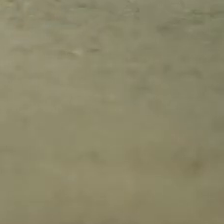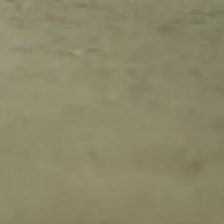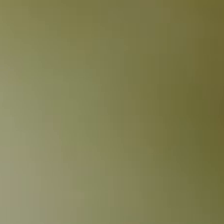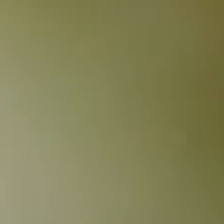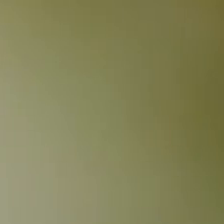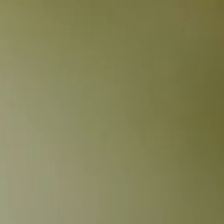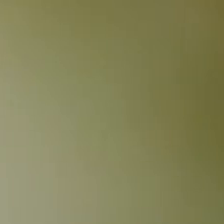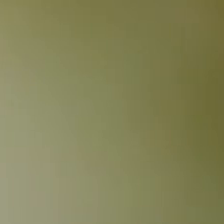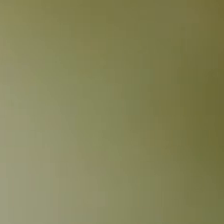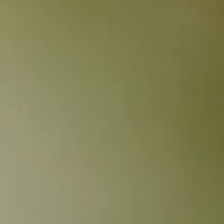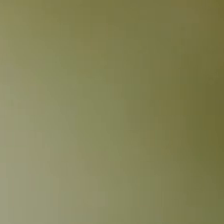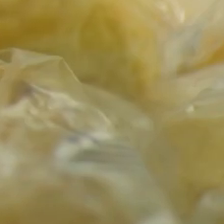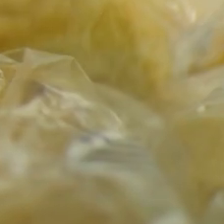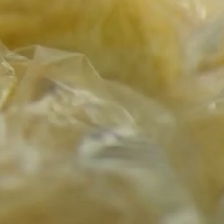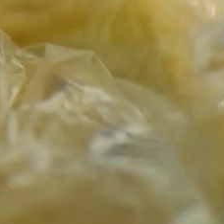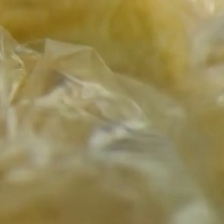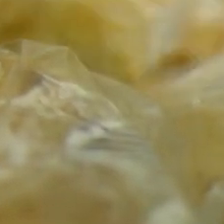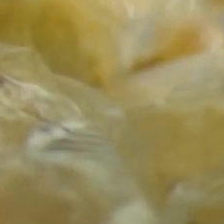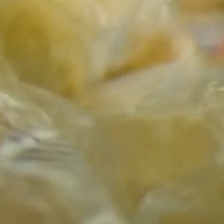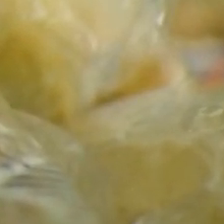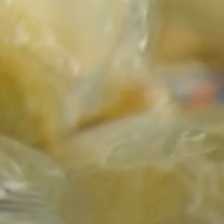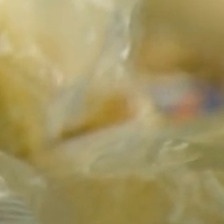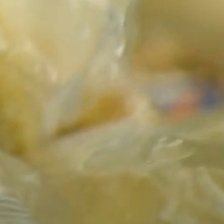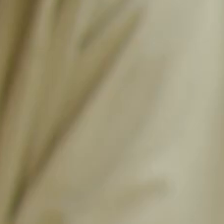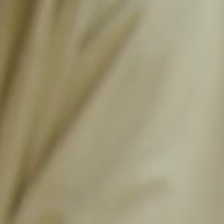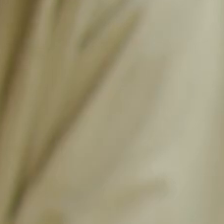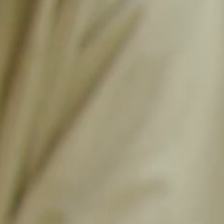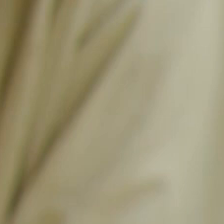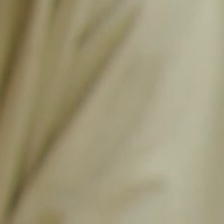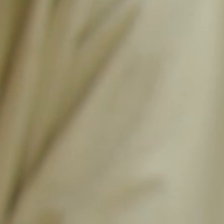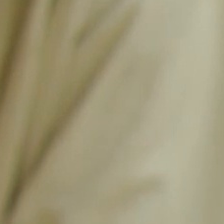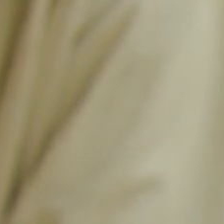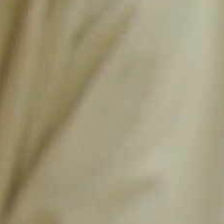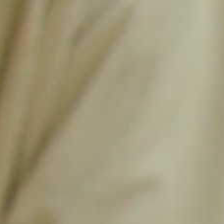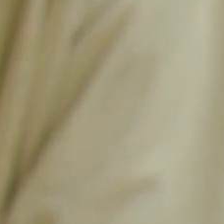ayah tetap berbagi kepada orang yang lebih membutuhkan.